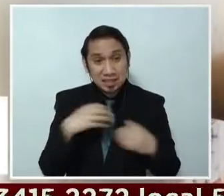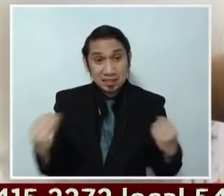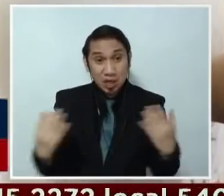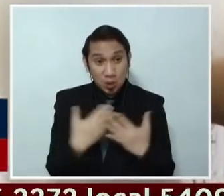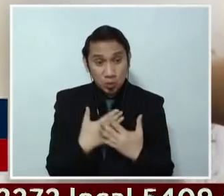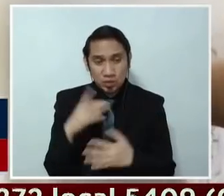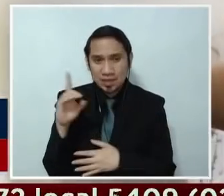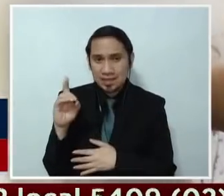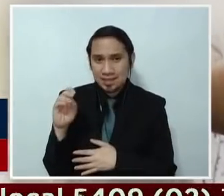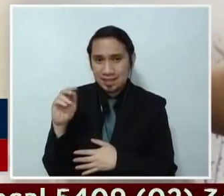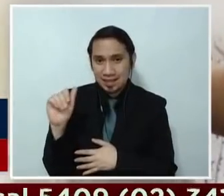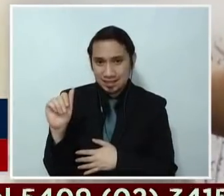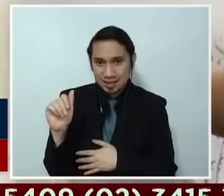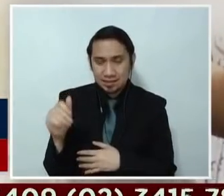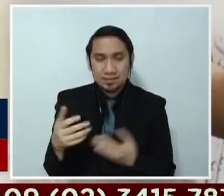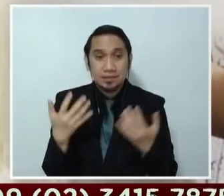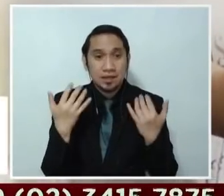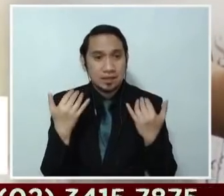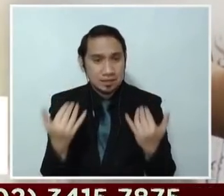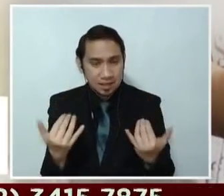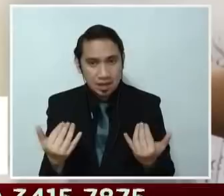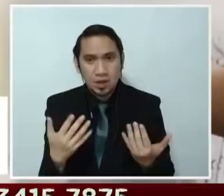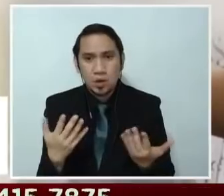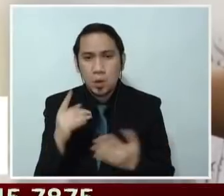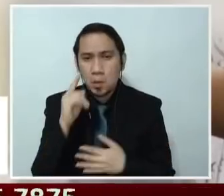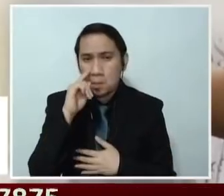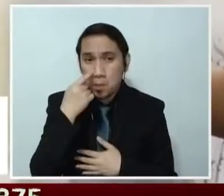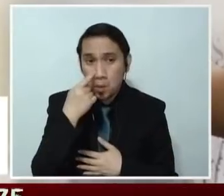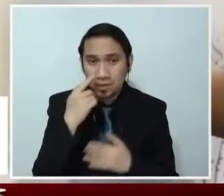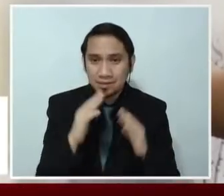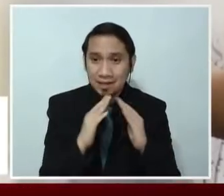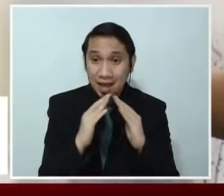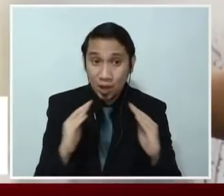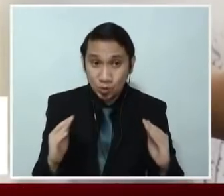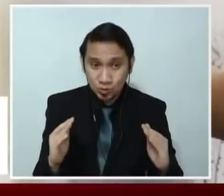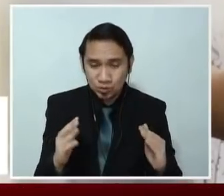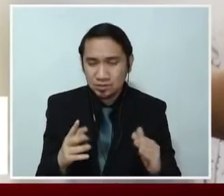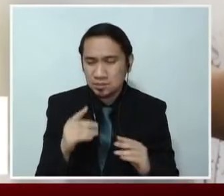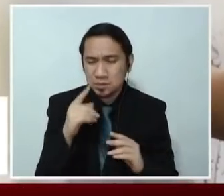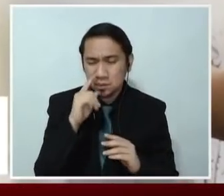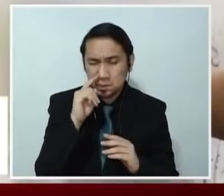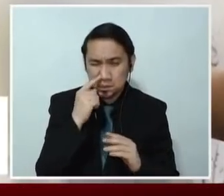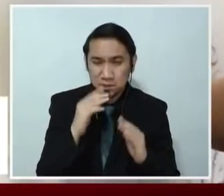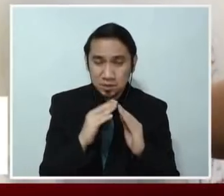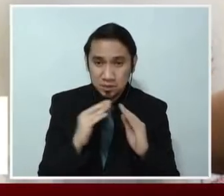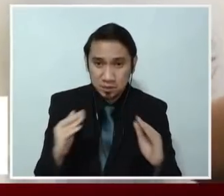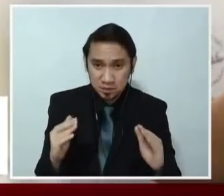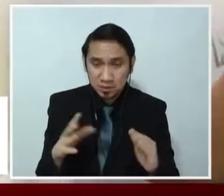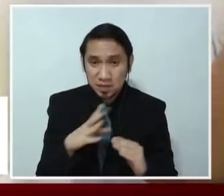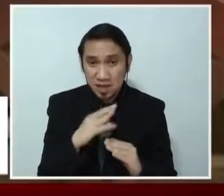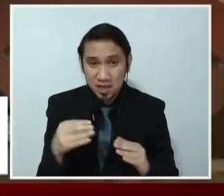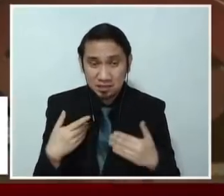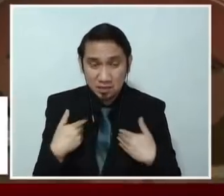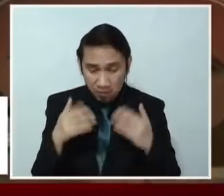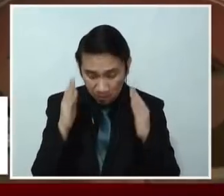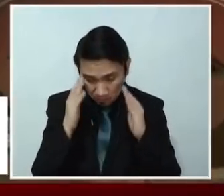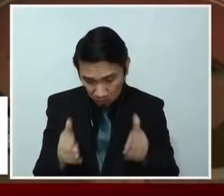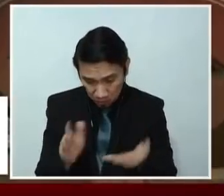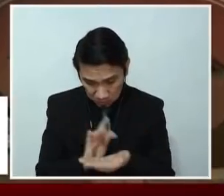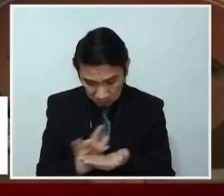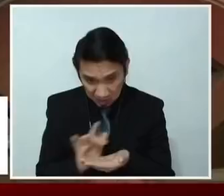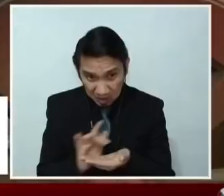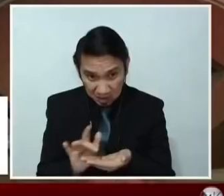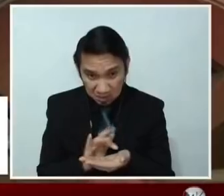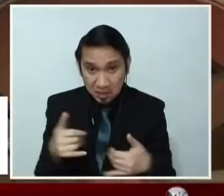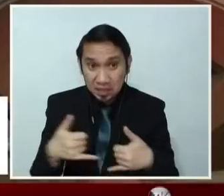kasi talagang medyo boring na sa bahay tapos mas nalululong sila sa mga gadgets. Si Ate